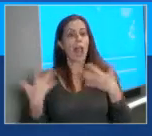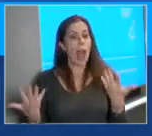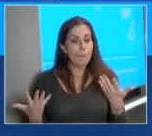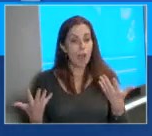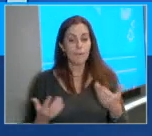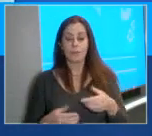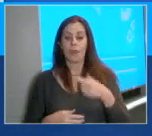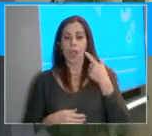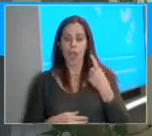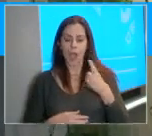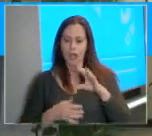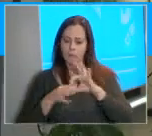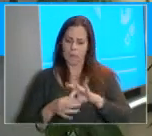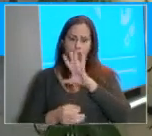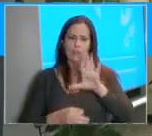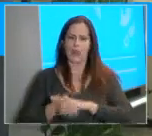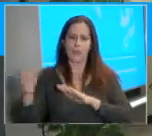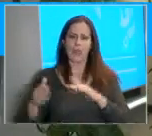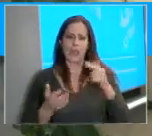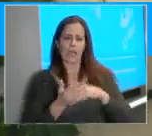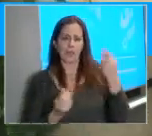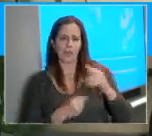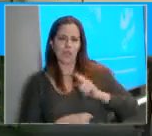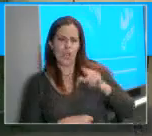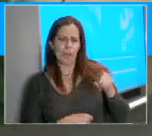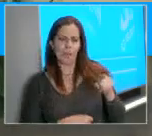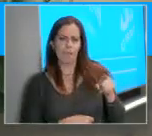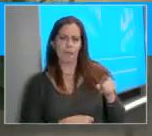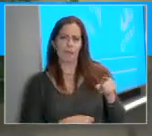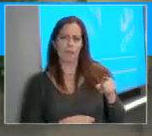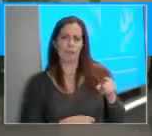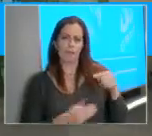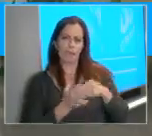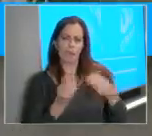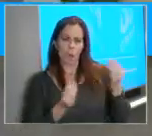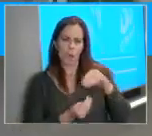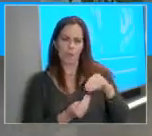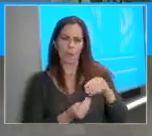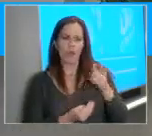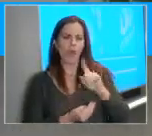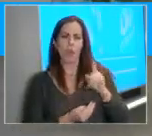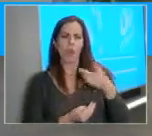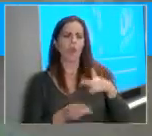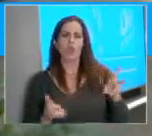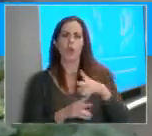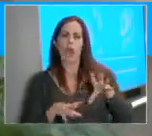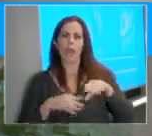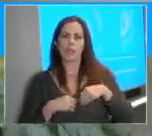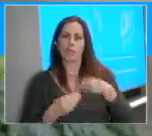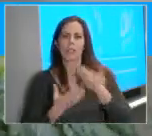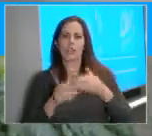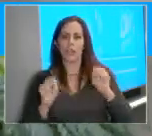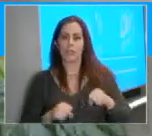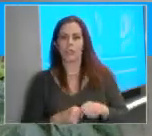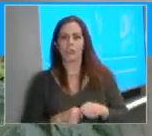כי אחד נתלה על הבלוק שלו, והשני, בגלל הגחמות האישיות וכל מיני סיבות נוספות, לא היה יכול להסכים למתווה הנשיא.